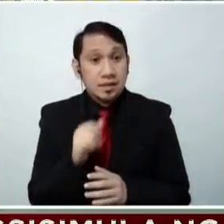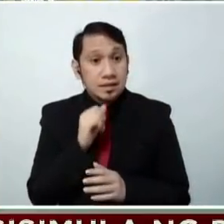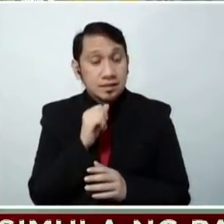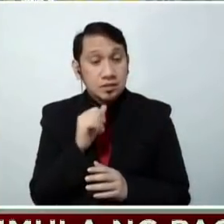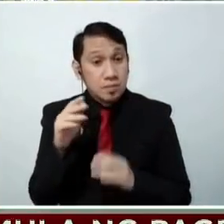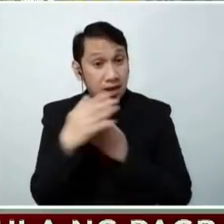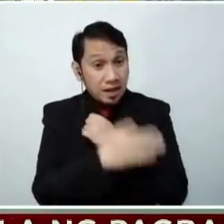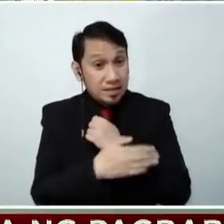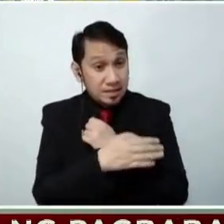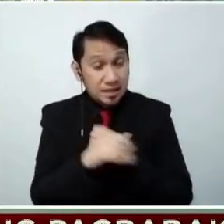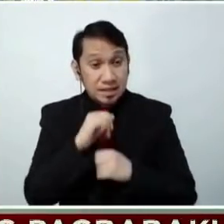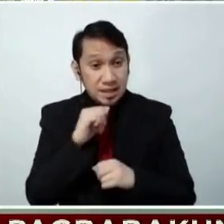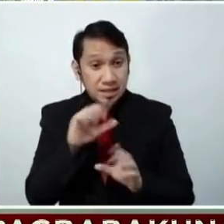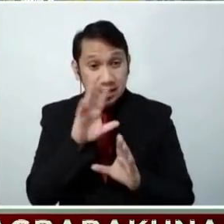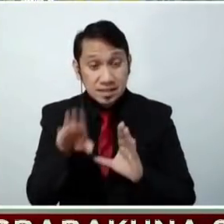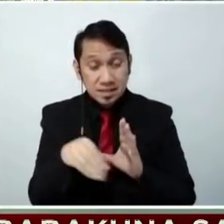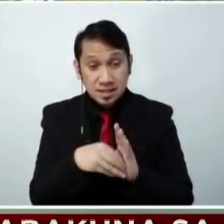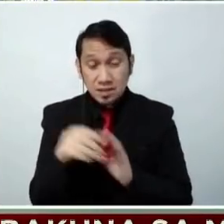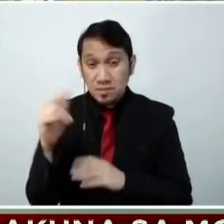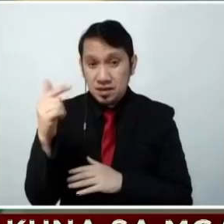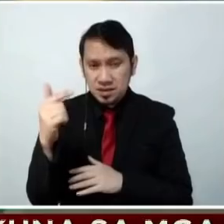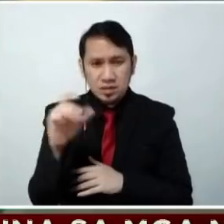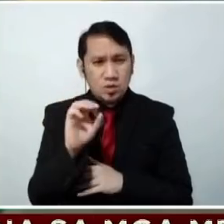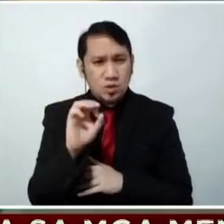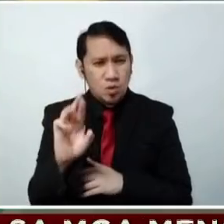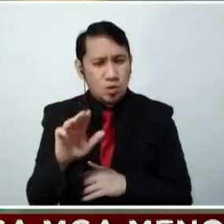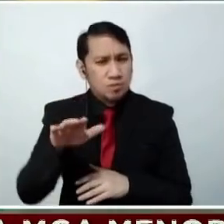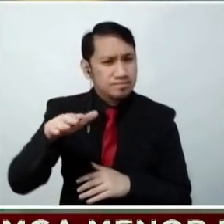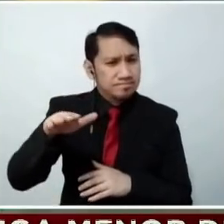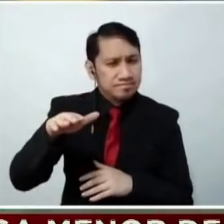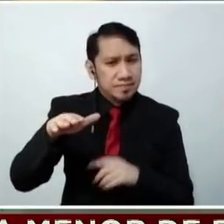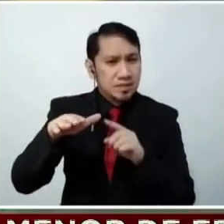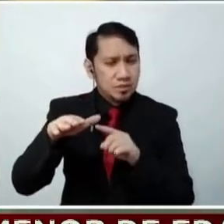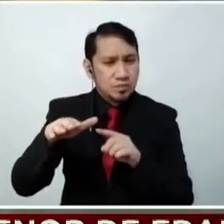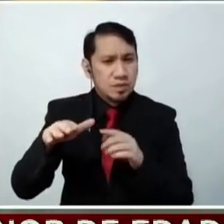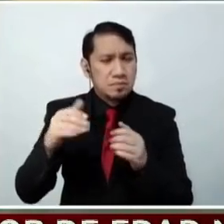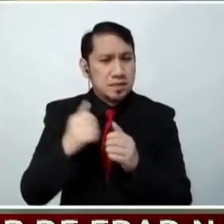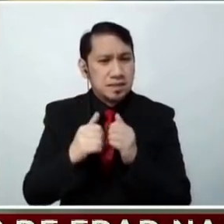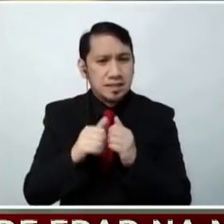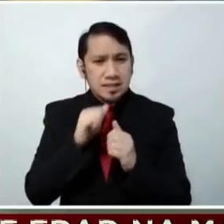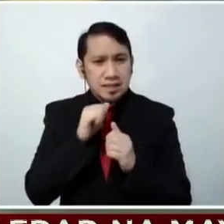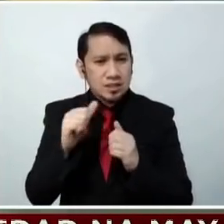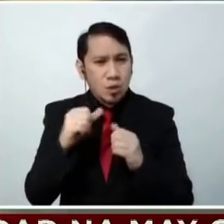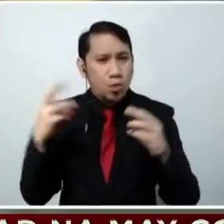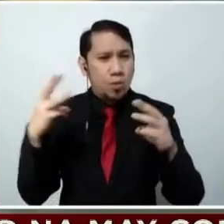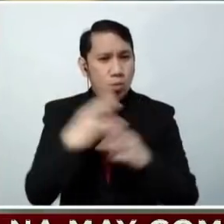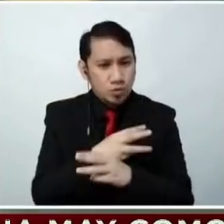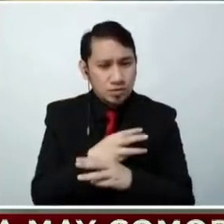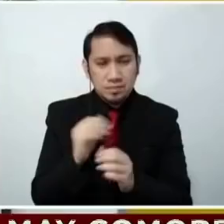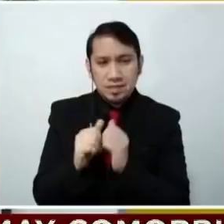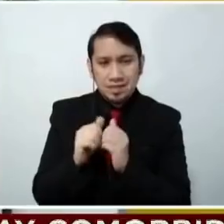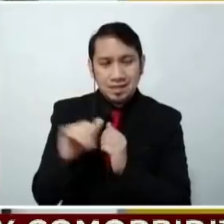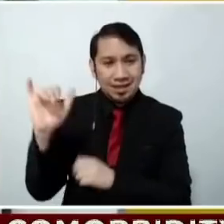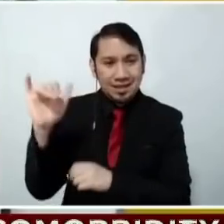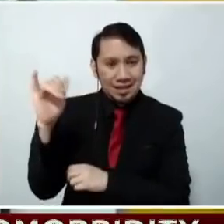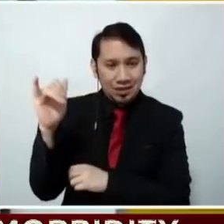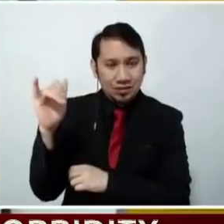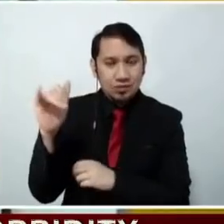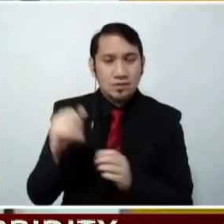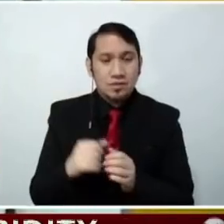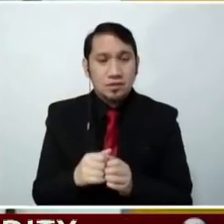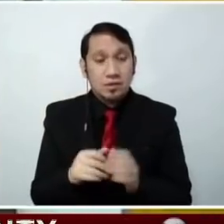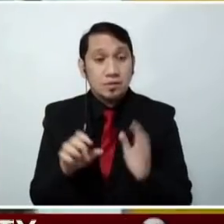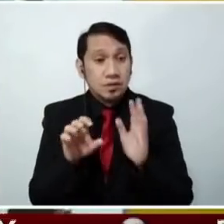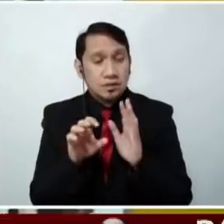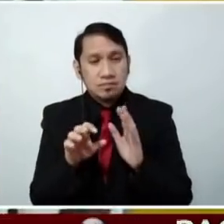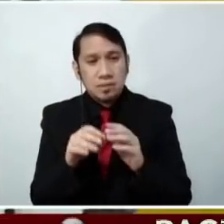list, itinuturing na moderate o katamtaman ang banta ng COVID o nasa yellow list, maliban na lang sa Bermuda